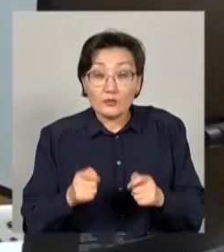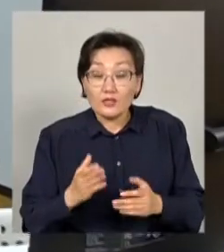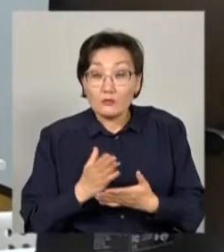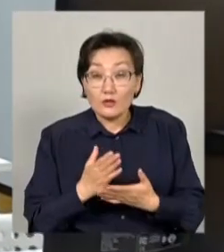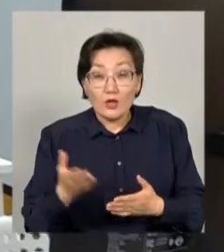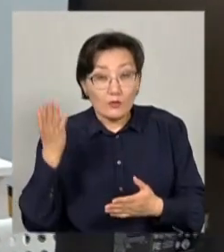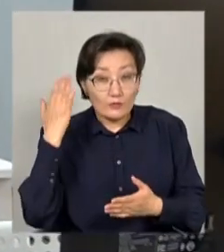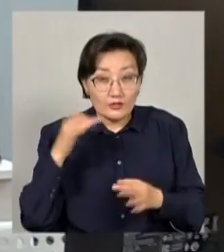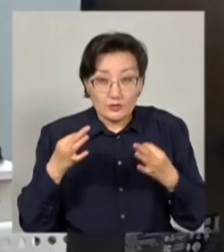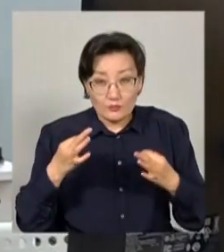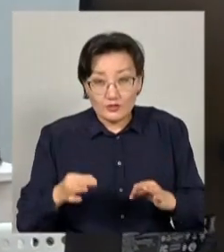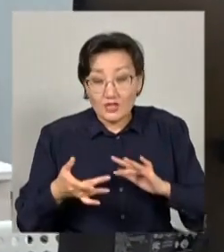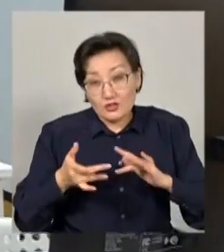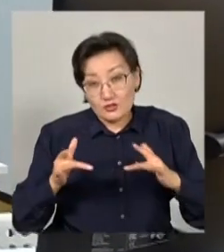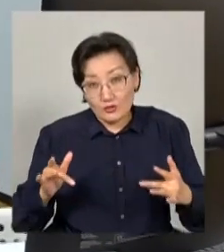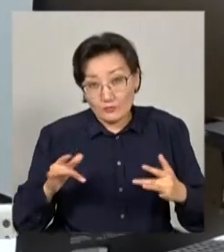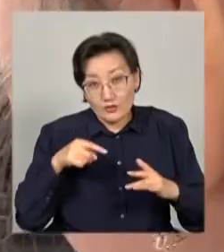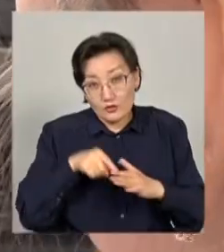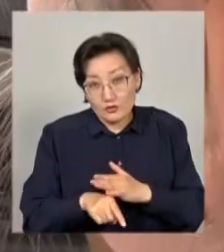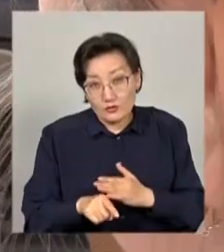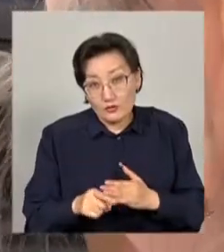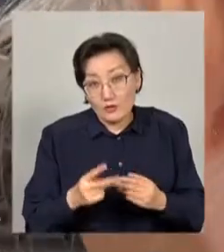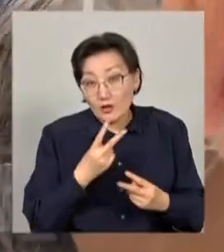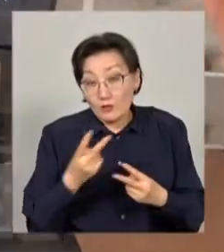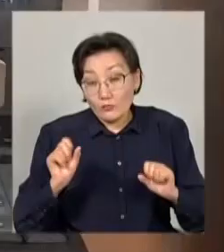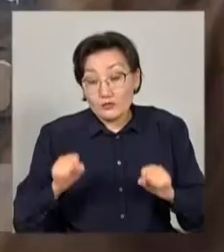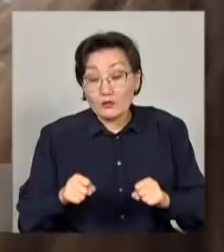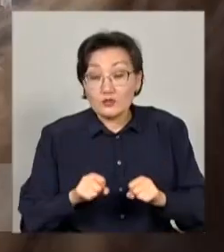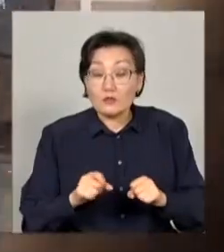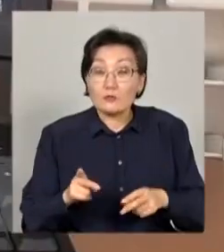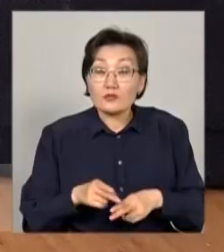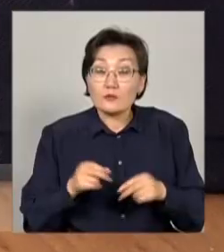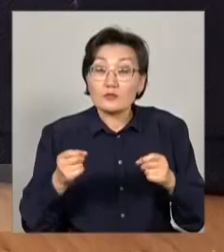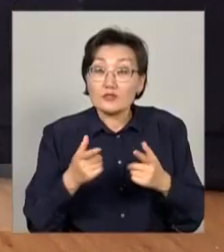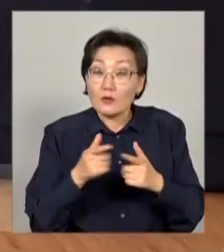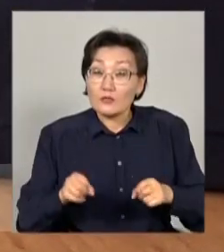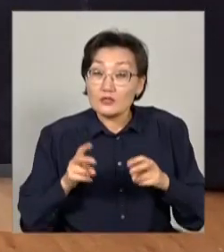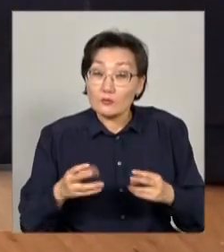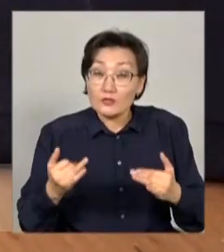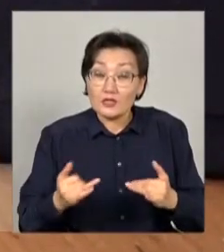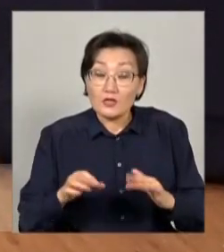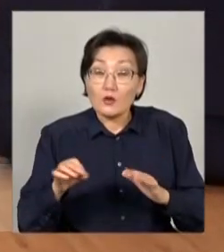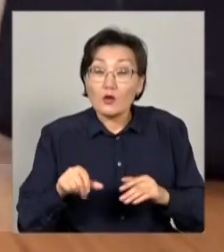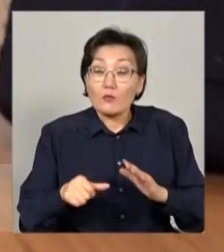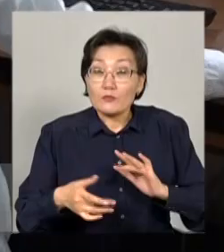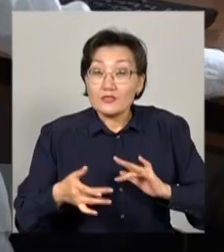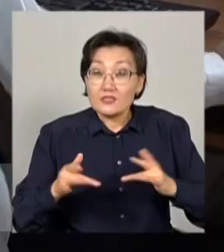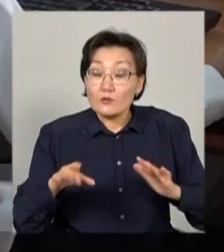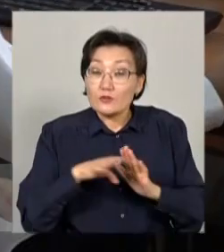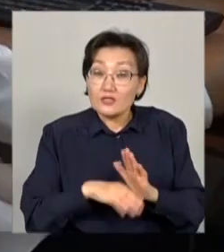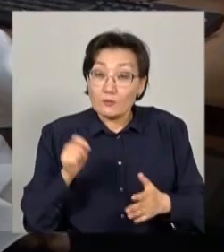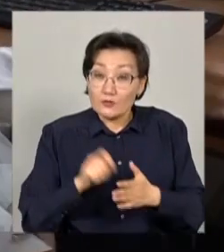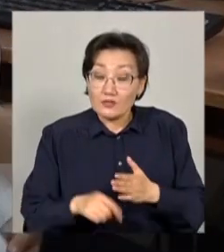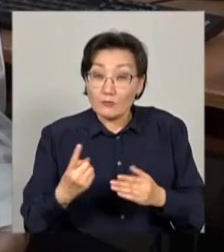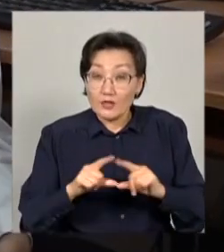бұрынғыша емін-еркін интернетті ақтаралады. Мектептегі ақпараттық қауіпсіздікті бақылау мақсатында бүгінде сайттарды бұғаттау әзірге бір